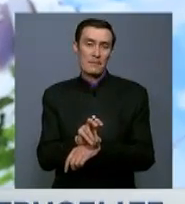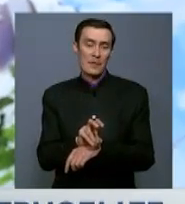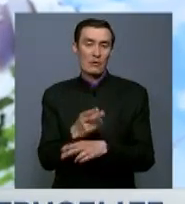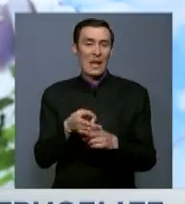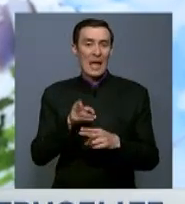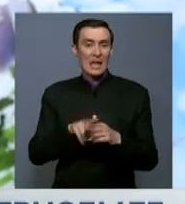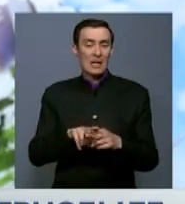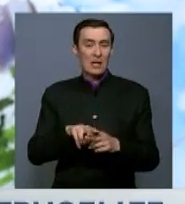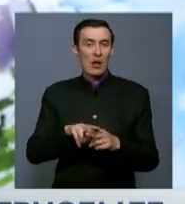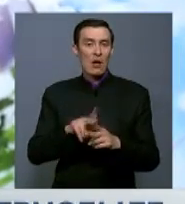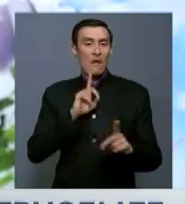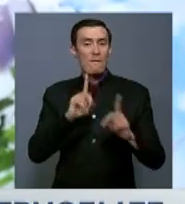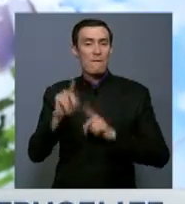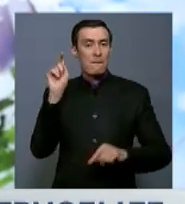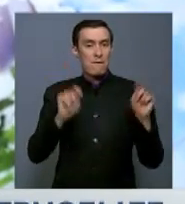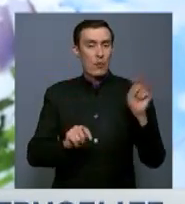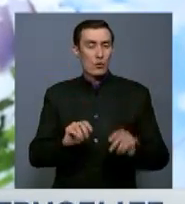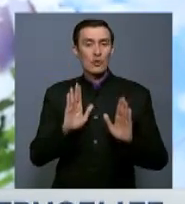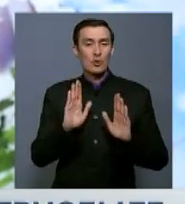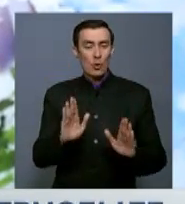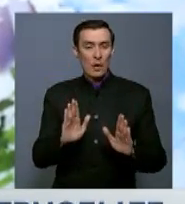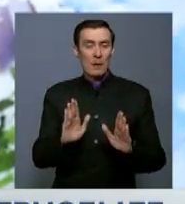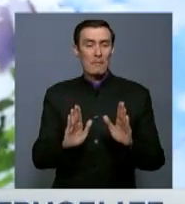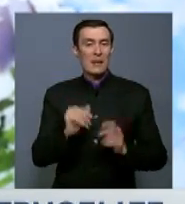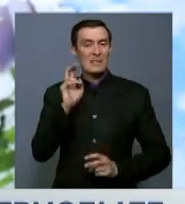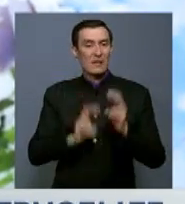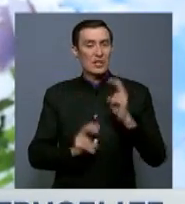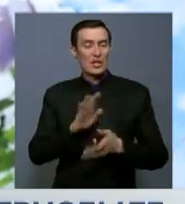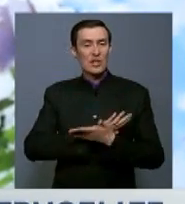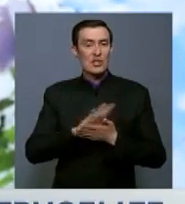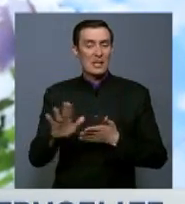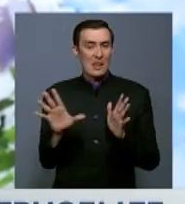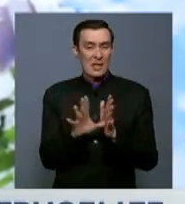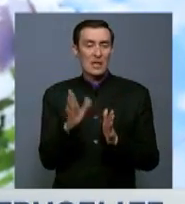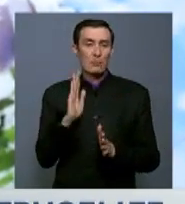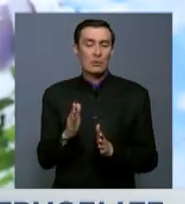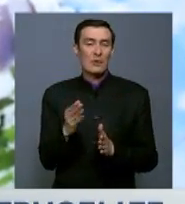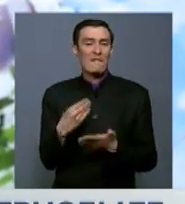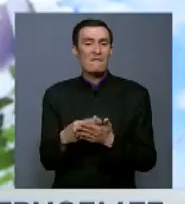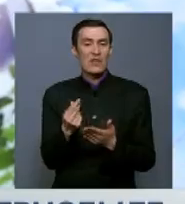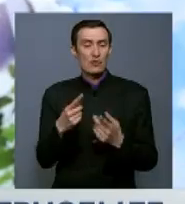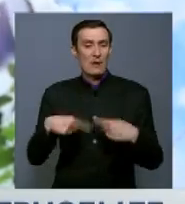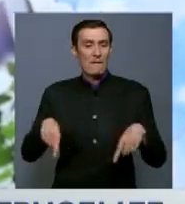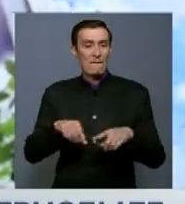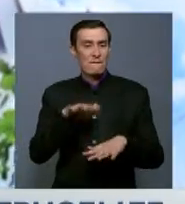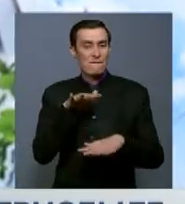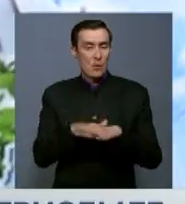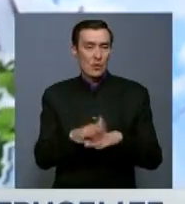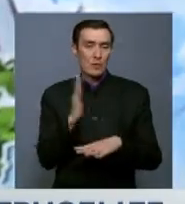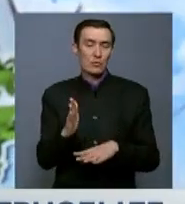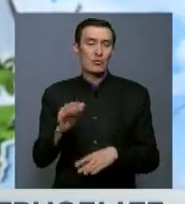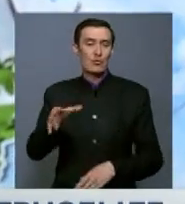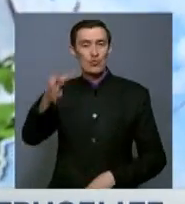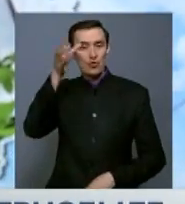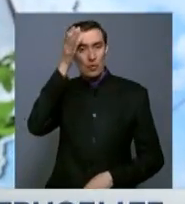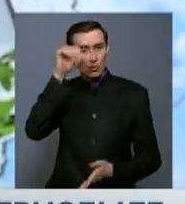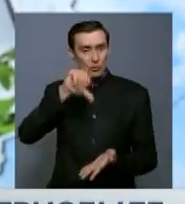посещать этот форум не только производители чистой энергии, там будут венчурные фонды, там будут